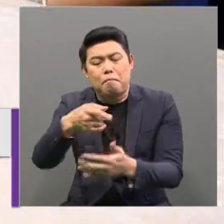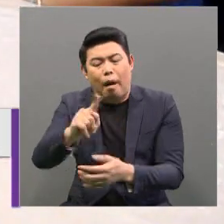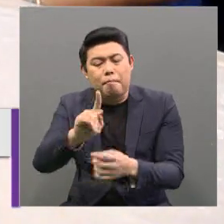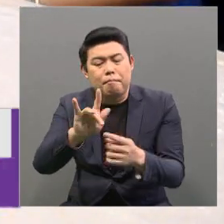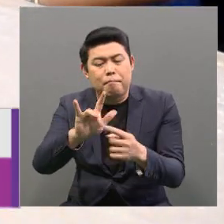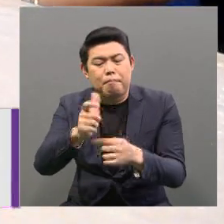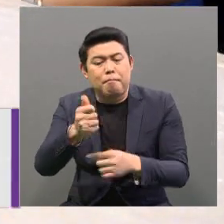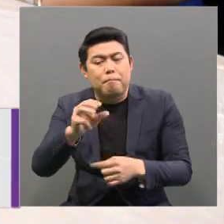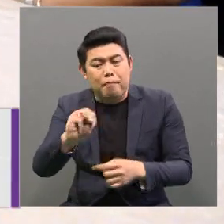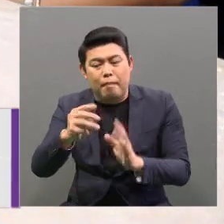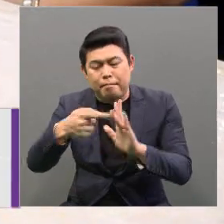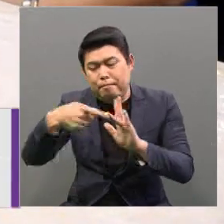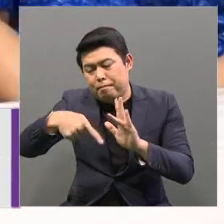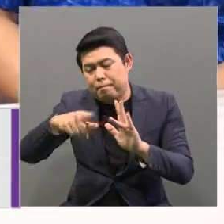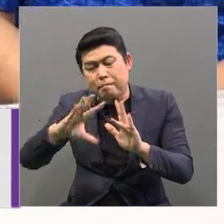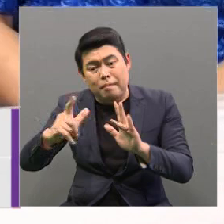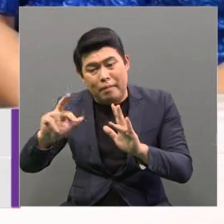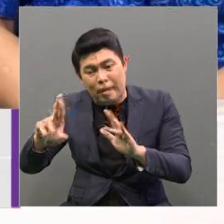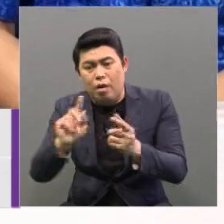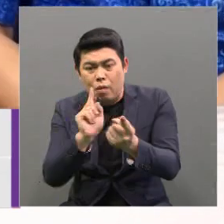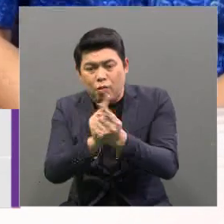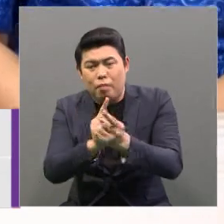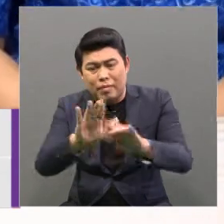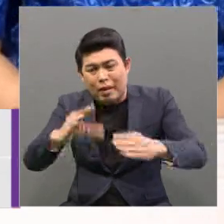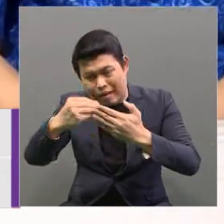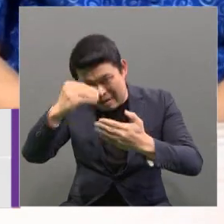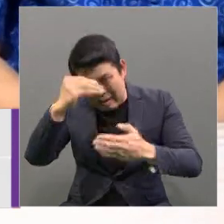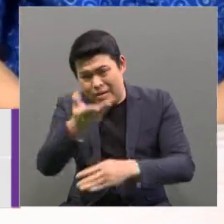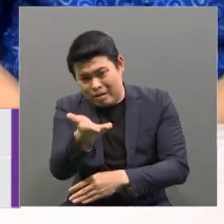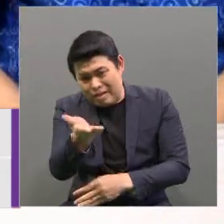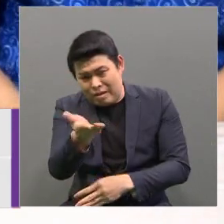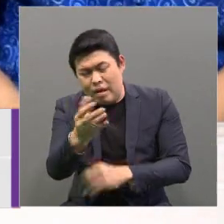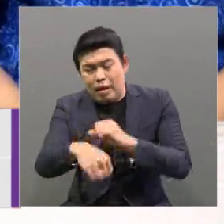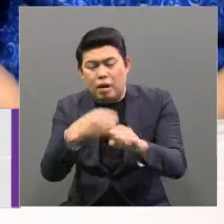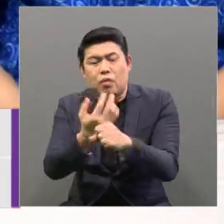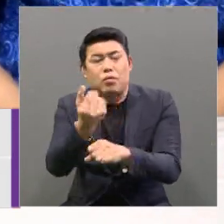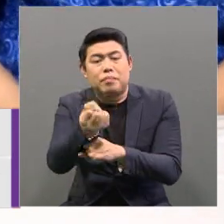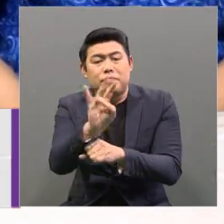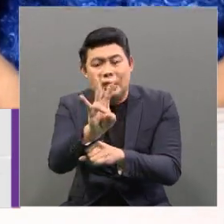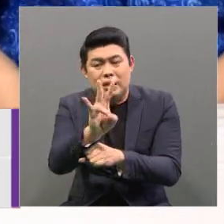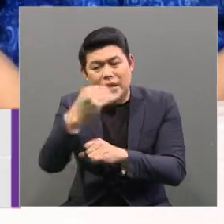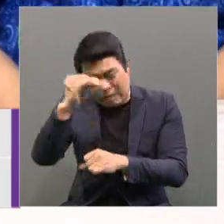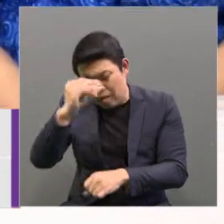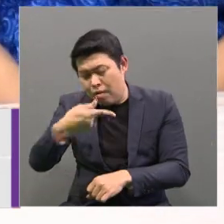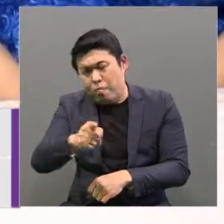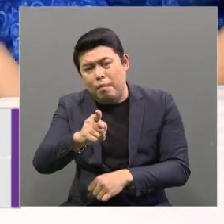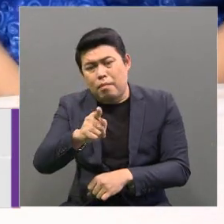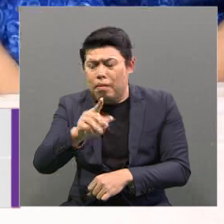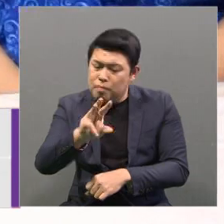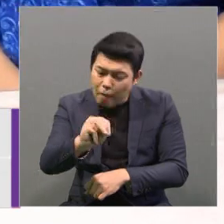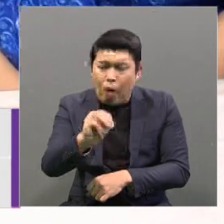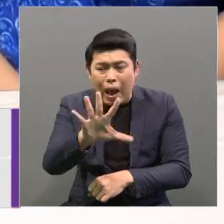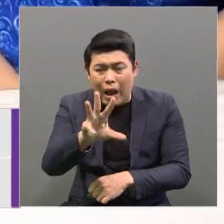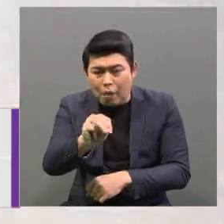ในพื้นที่ตำบลหอรัตนชัยไปพบกับฮีโร่ตัวน้อยของเราคนนี้คือน้องพิชยุทธ์น้องอายุ17ครับเป็นนักเรียนชั้นป.5